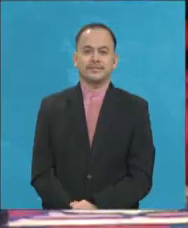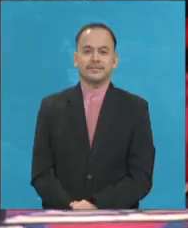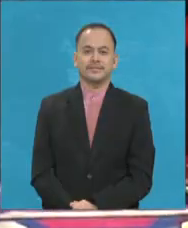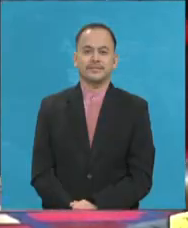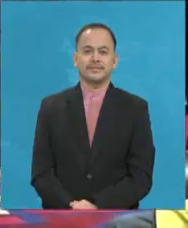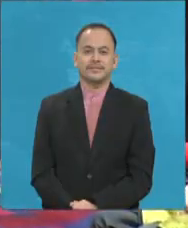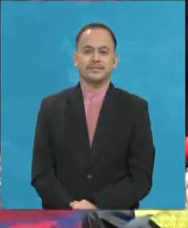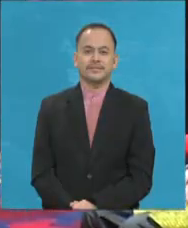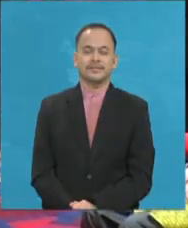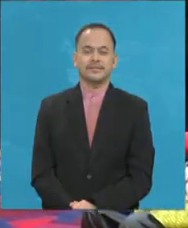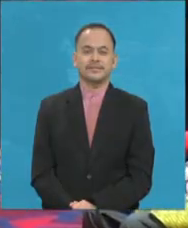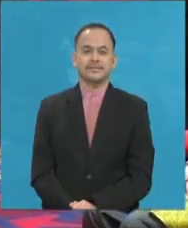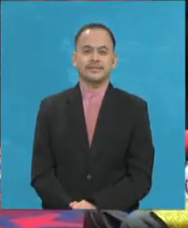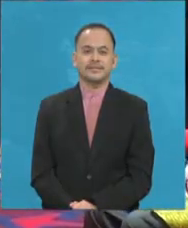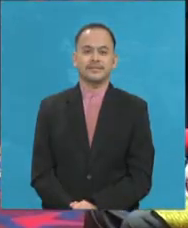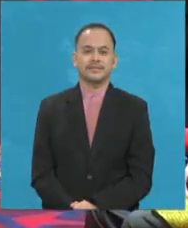Noah